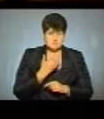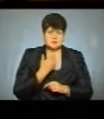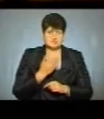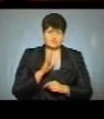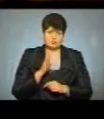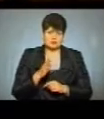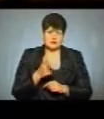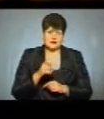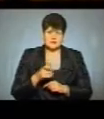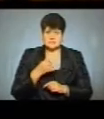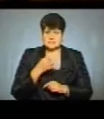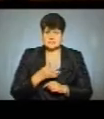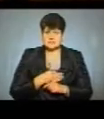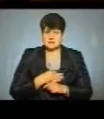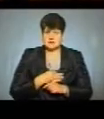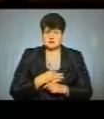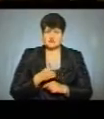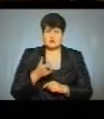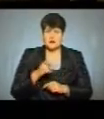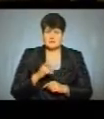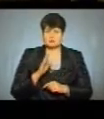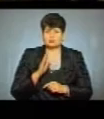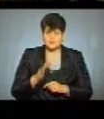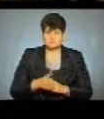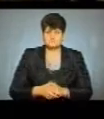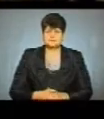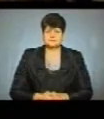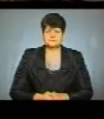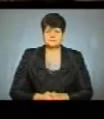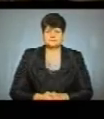газ. Сказали, що газ сьогодні буде.